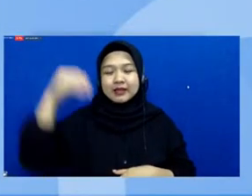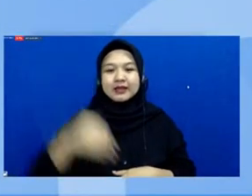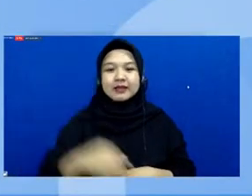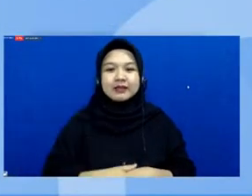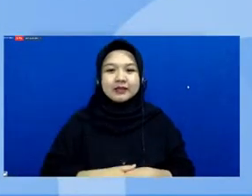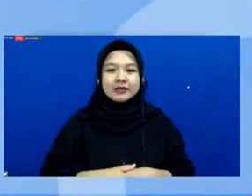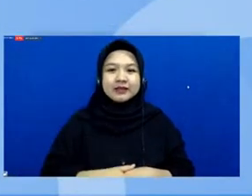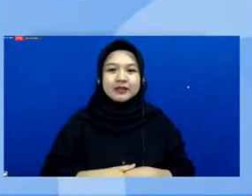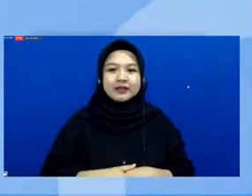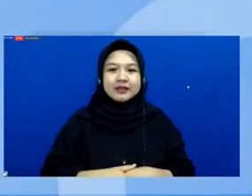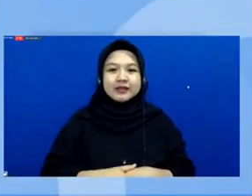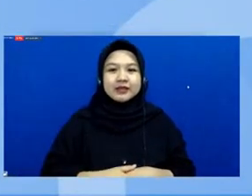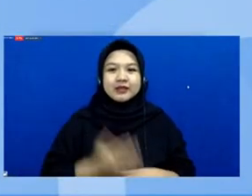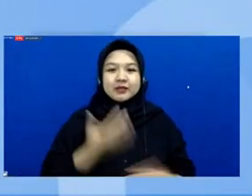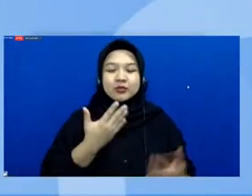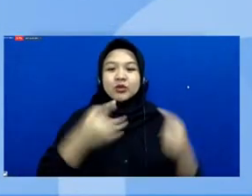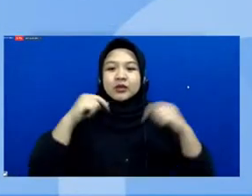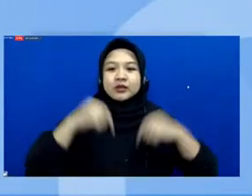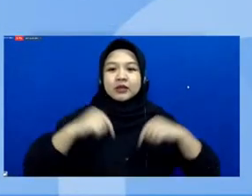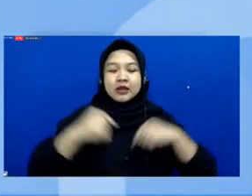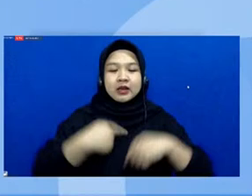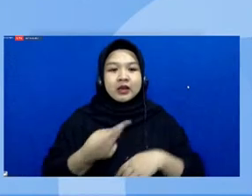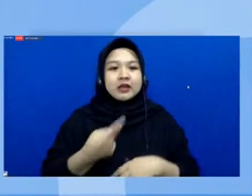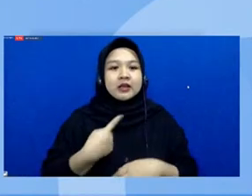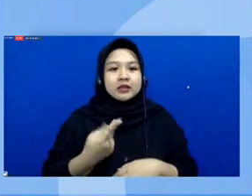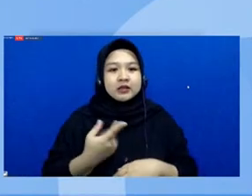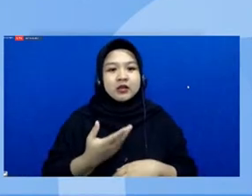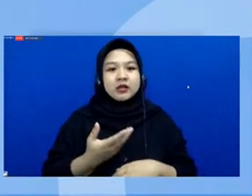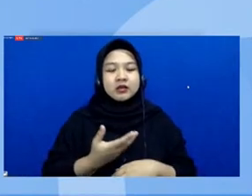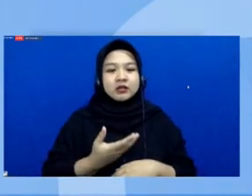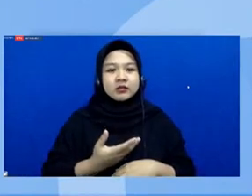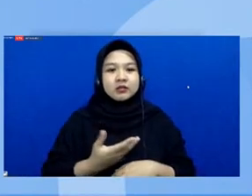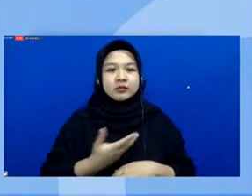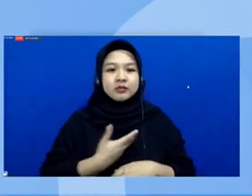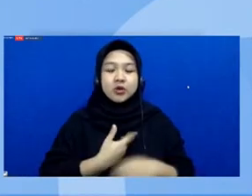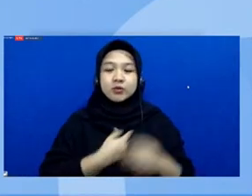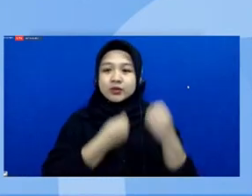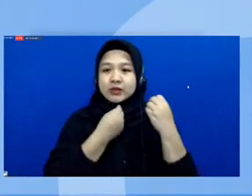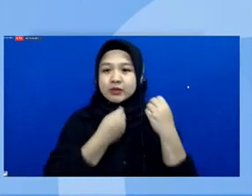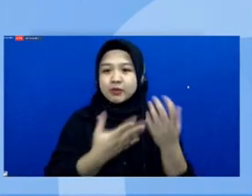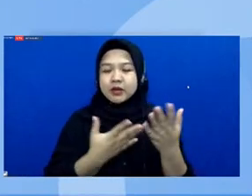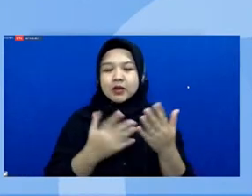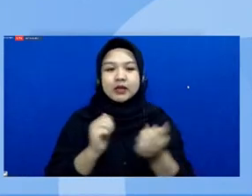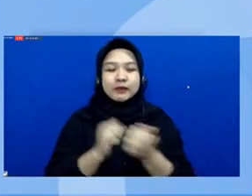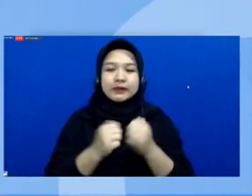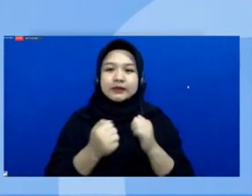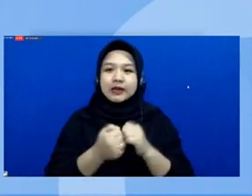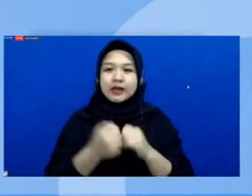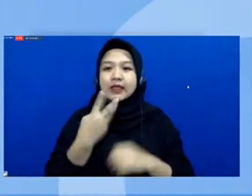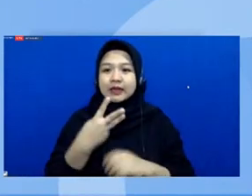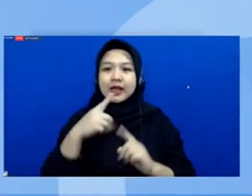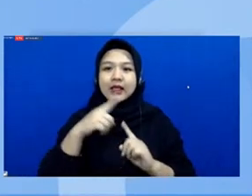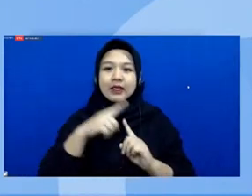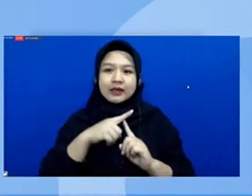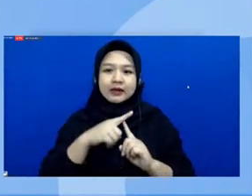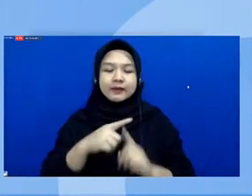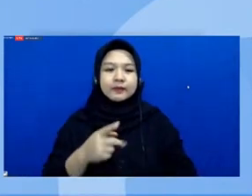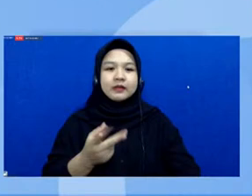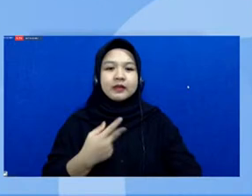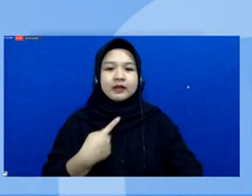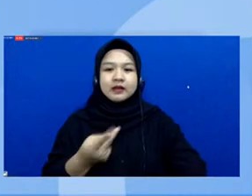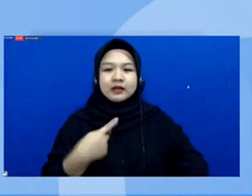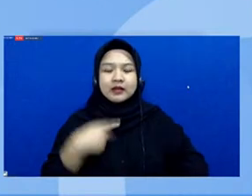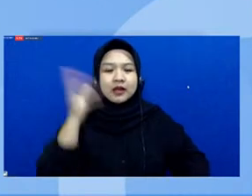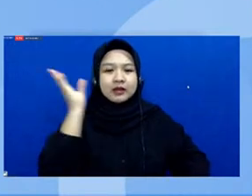Mungkin saat ini kita saya hanya menekankan mengenai masalah 3T ini. Kita